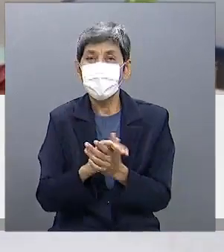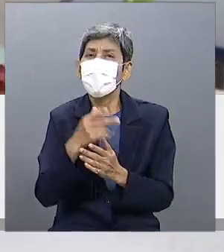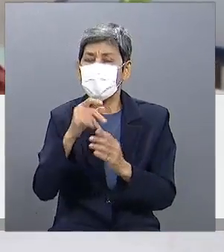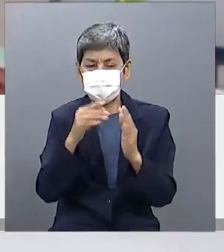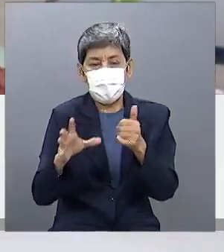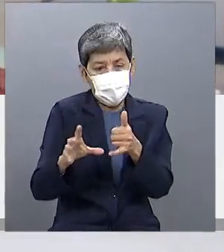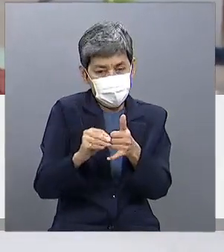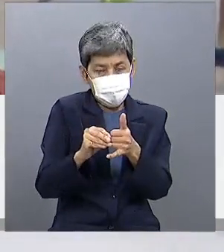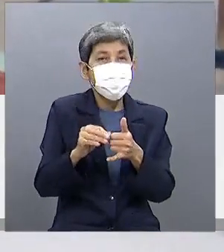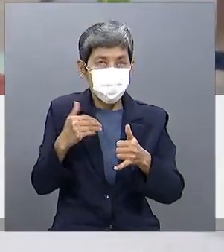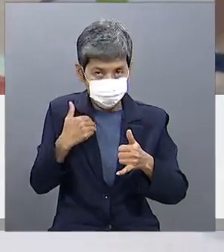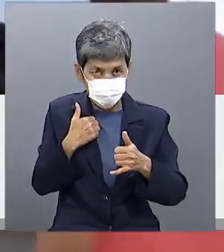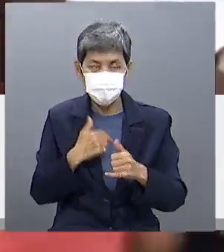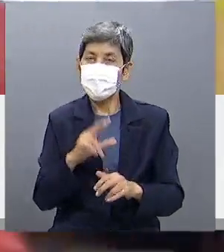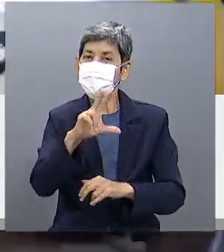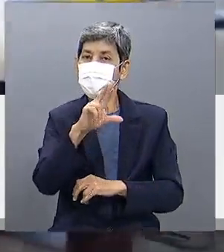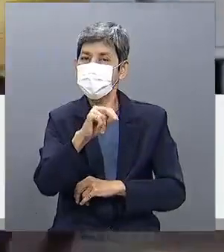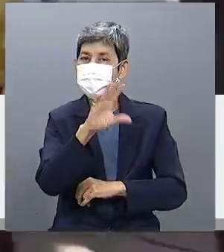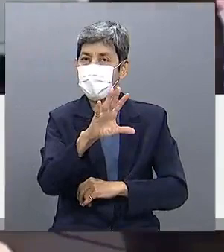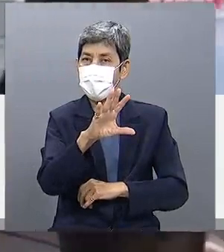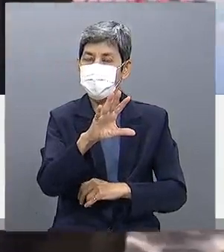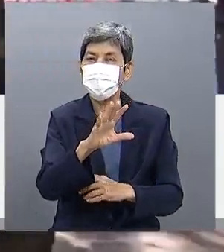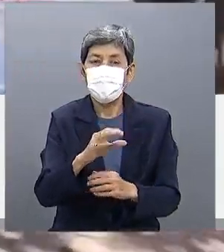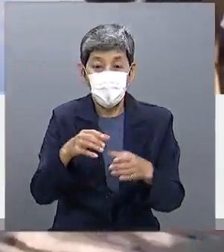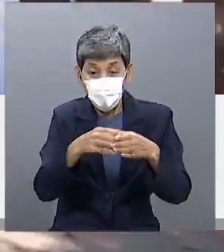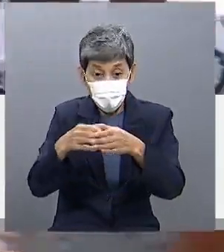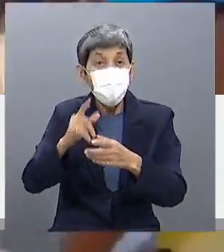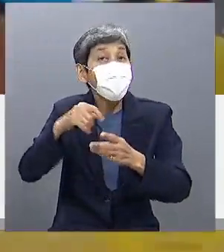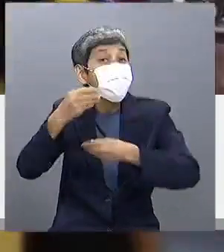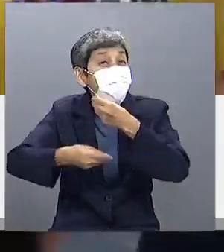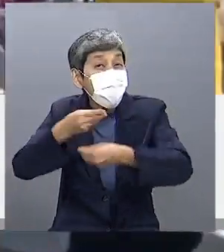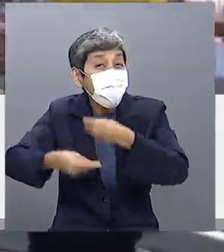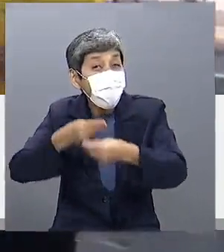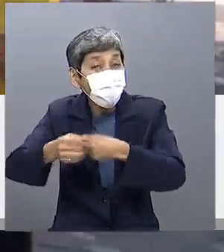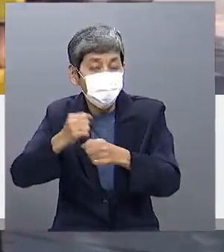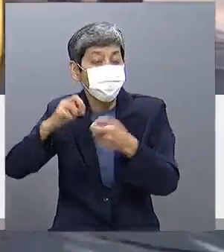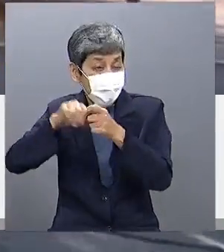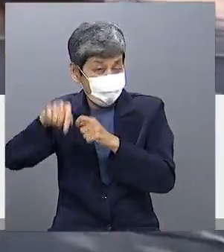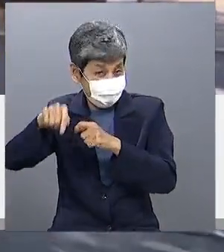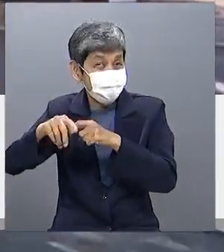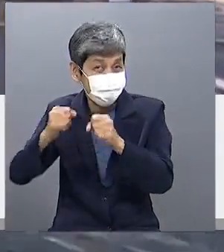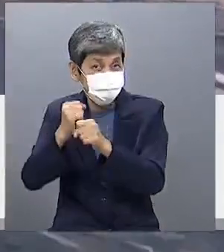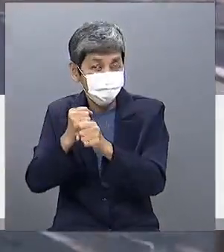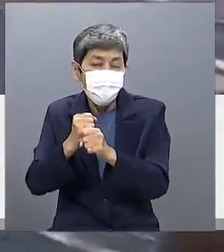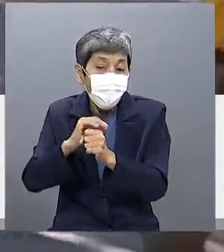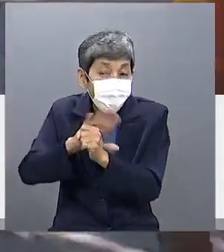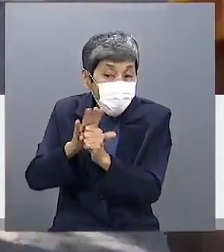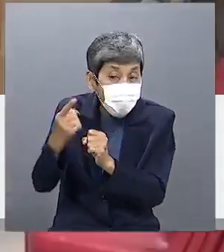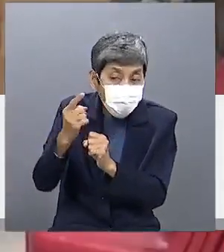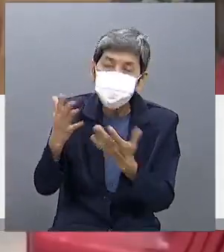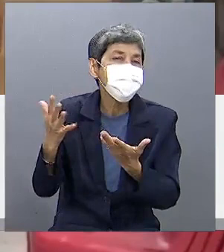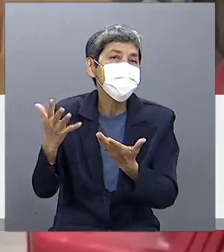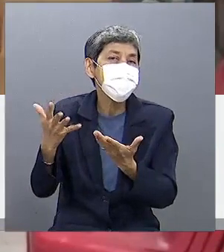ในพื้นที่ 35คนคลาสเตอร์ตลาดโรงสีที่เป็นปัญหาก่อนหน้านี้ตอนนี้ยังไม่พบผู้ติดเชื้อเพิ่มค่ะ